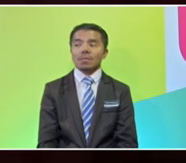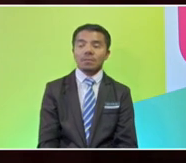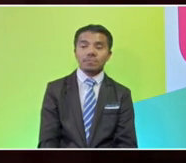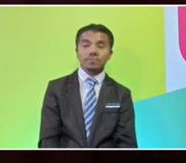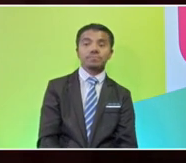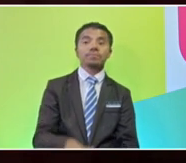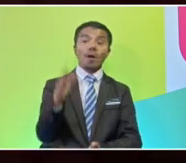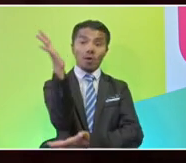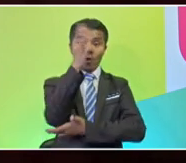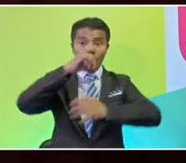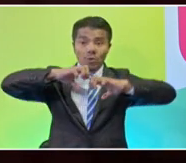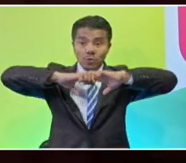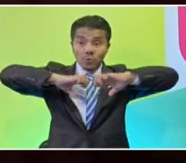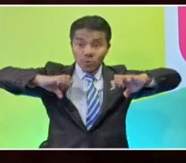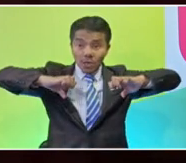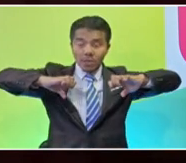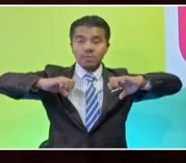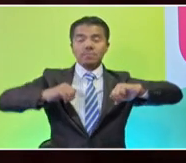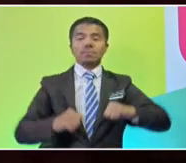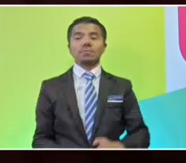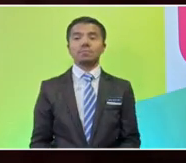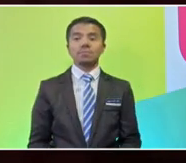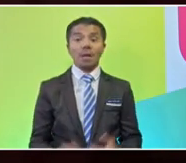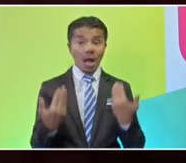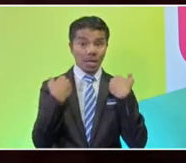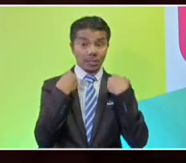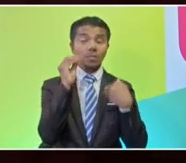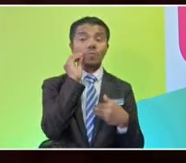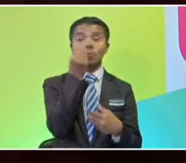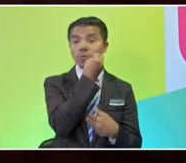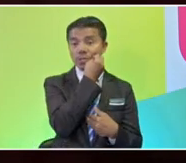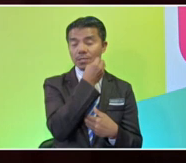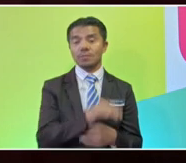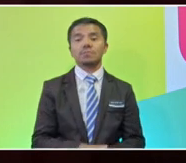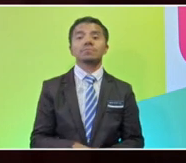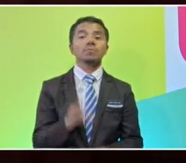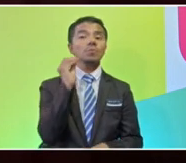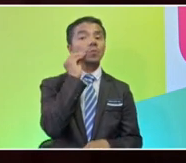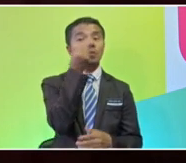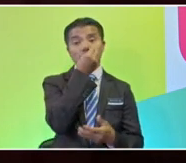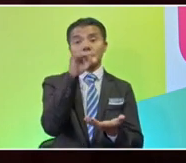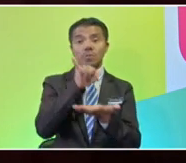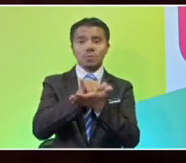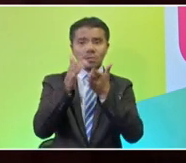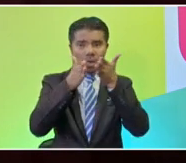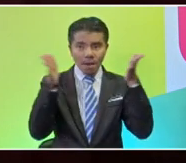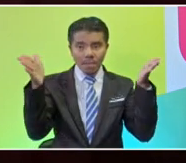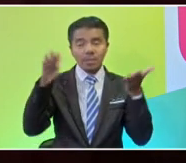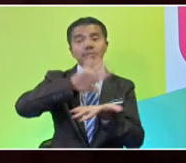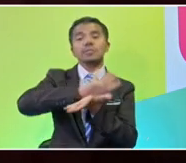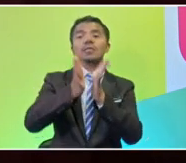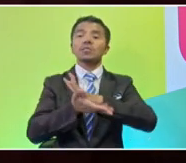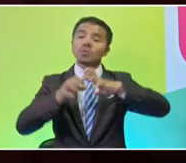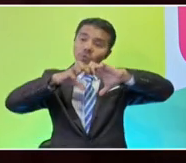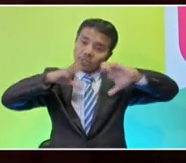durian pokok durian dia menghasilkan bunga kemudian bunga itu akan berkembang menjadi durian di dalam Durian